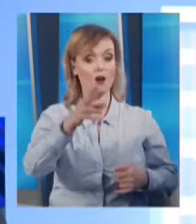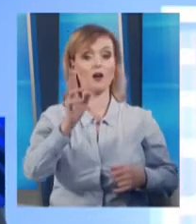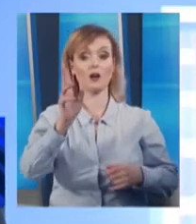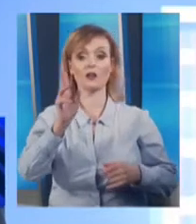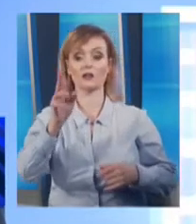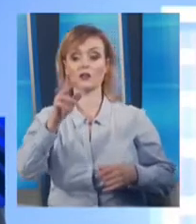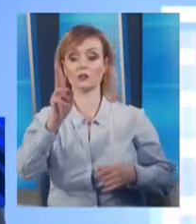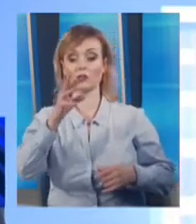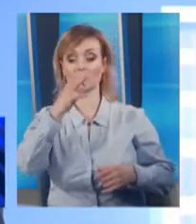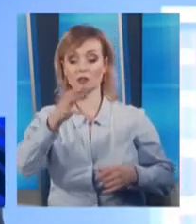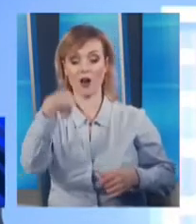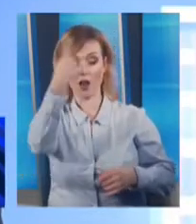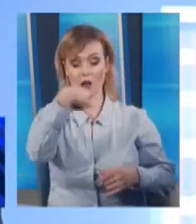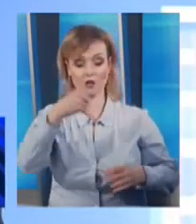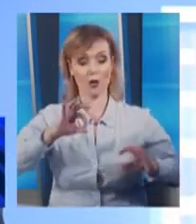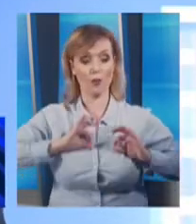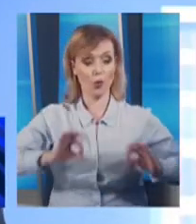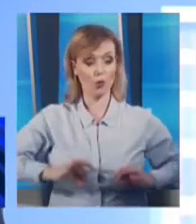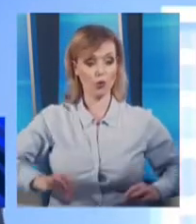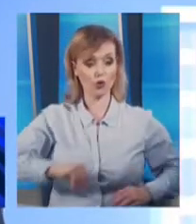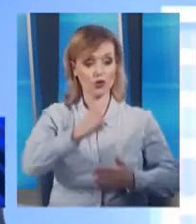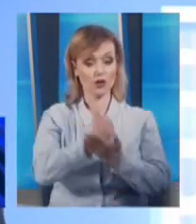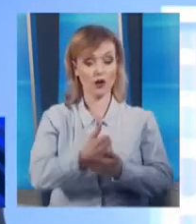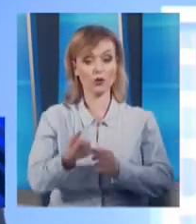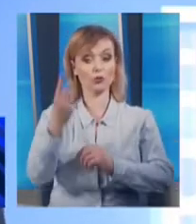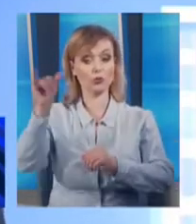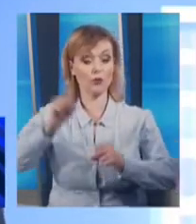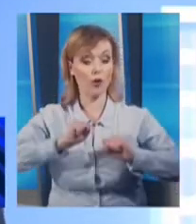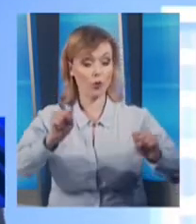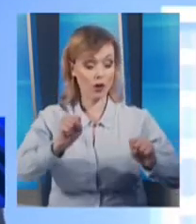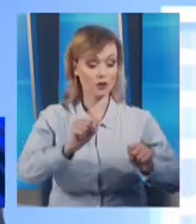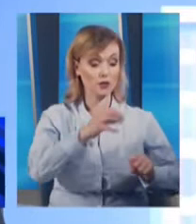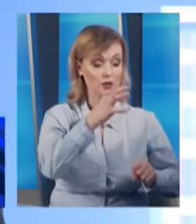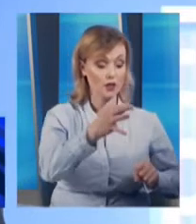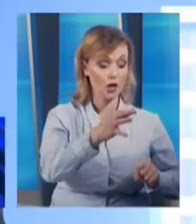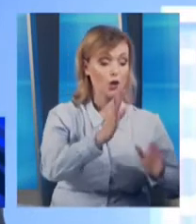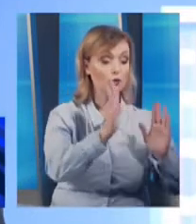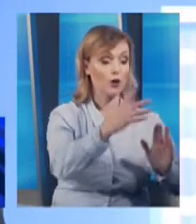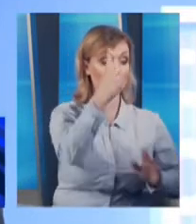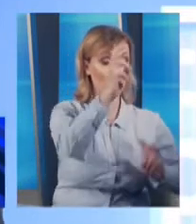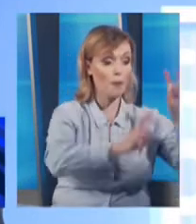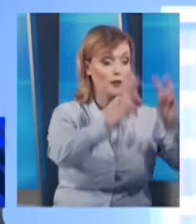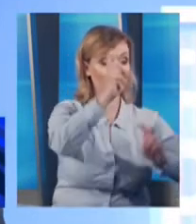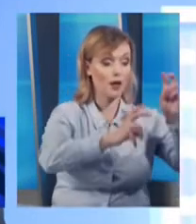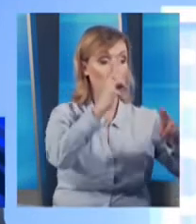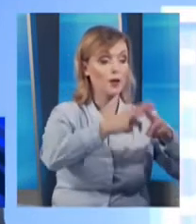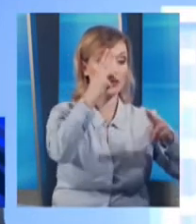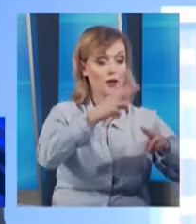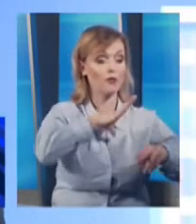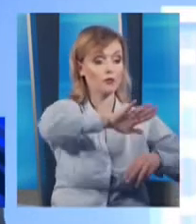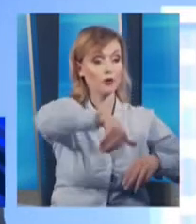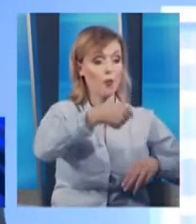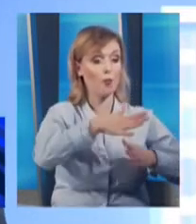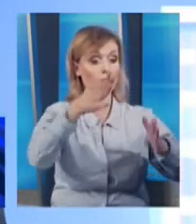procurorul general, nu știu ce curaj a avut, să spună că numai doar de la o întreprindere de stat Metal Feroz s-a furat peste